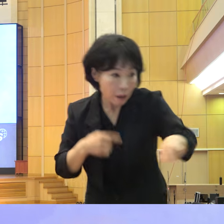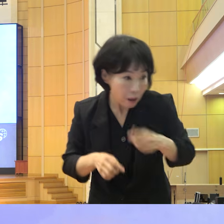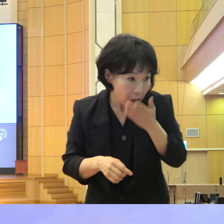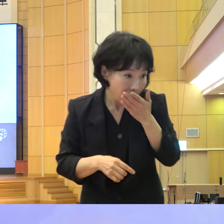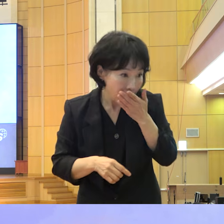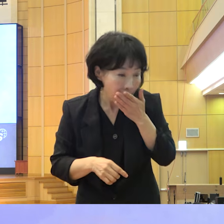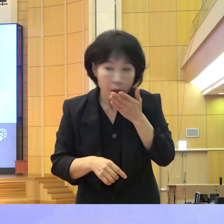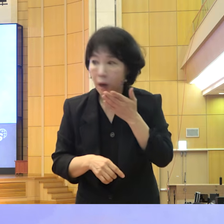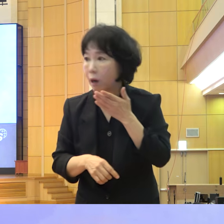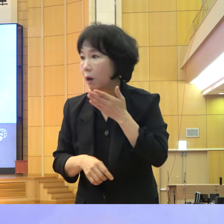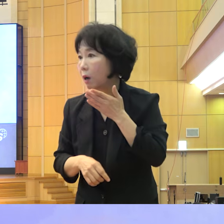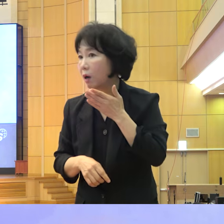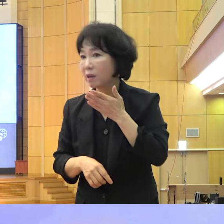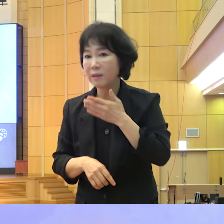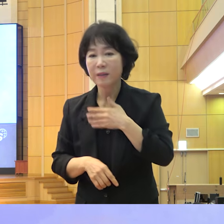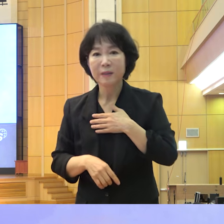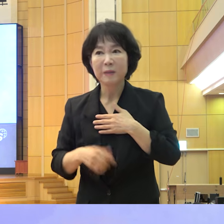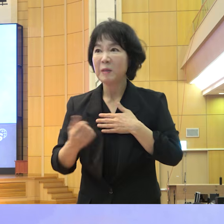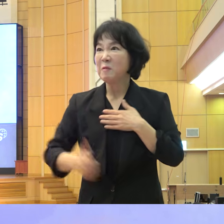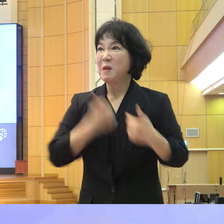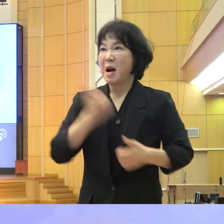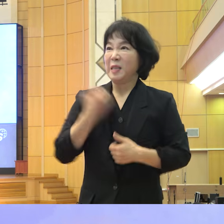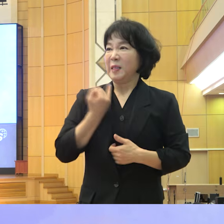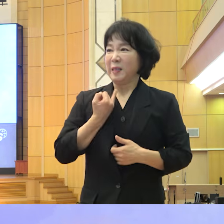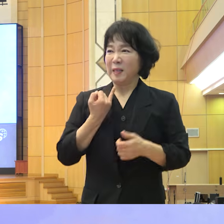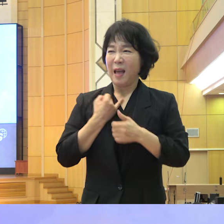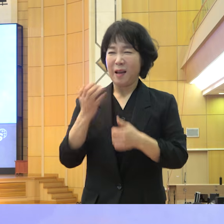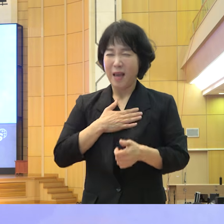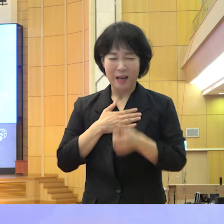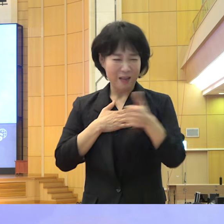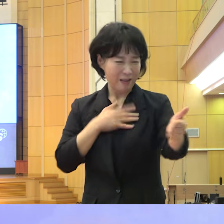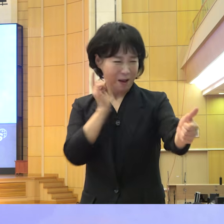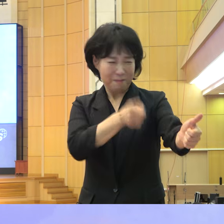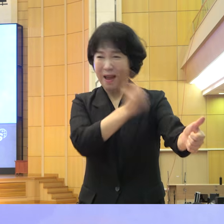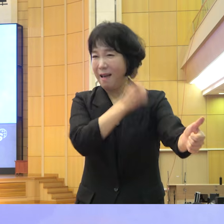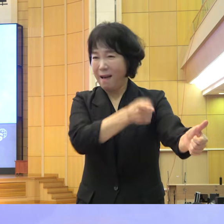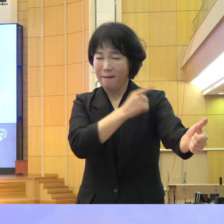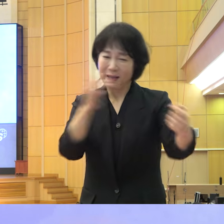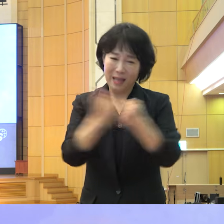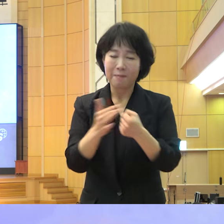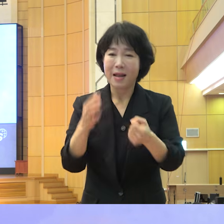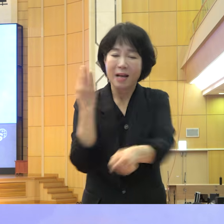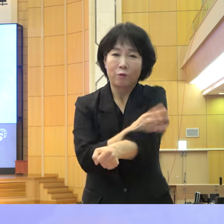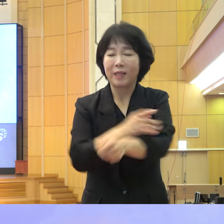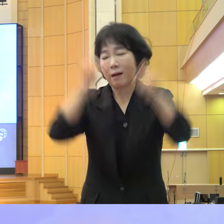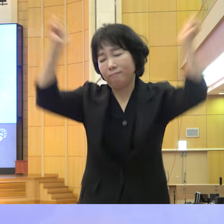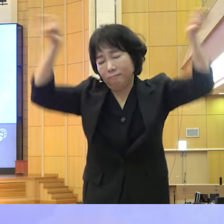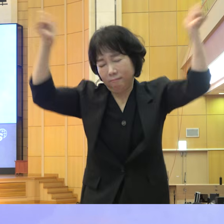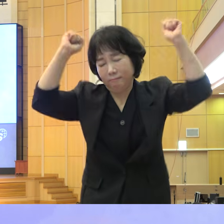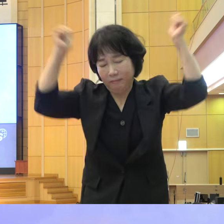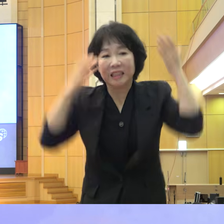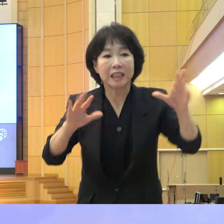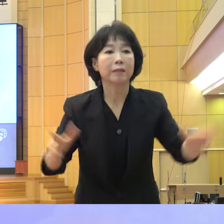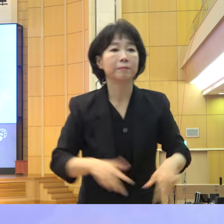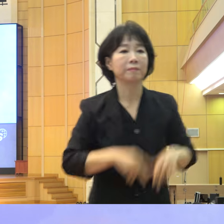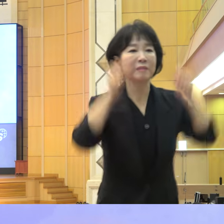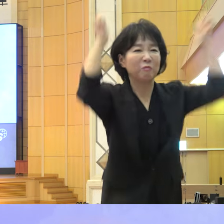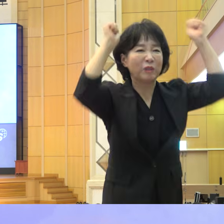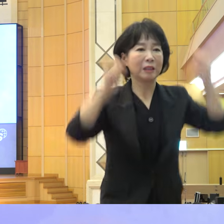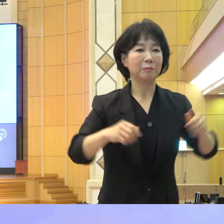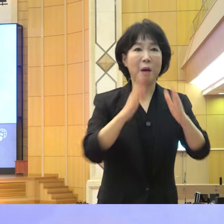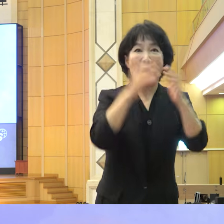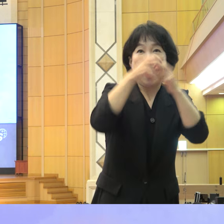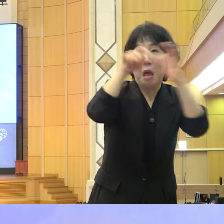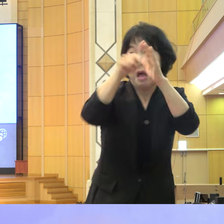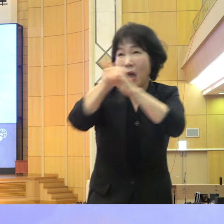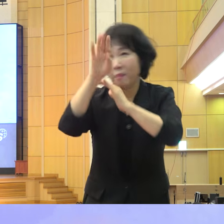내가 저 인간 때문에, 자기 남편 보고 내가 저 인간 때문에 내가 무당이 됐어. 하다 하다 병원